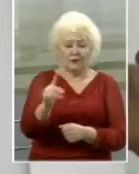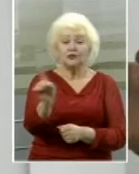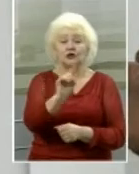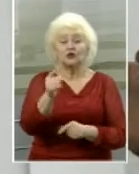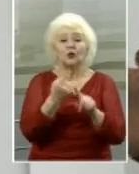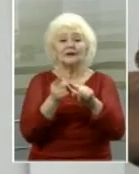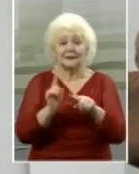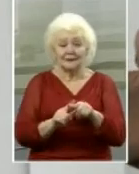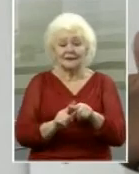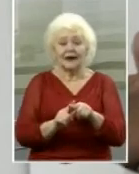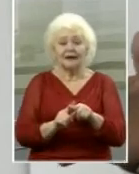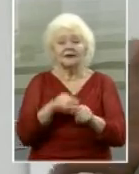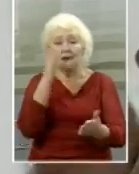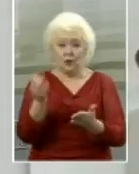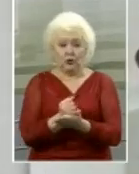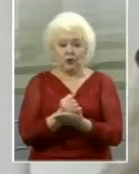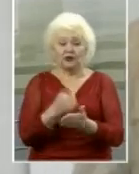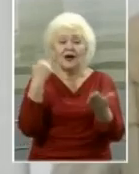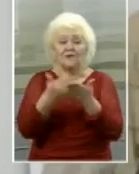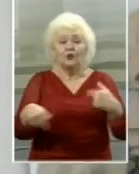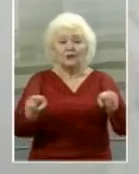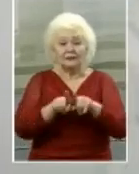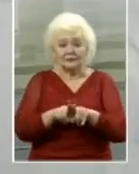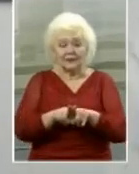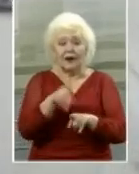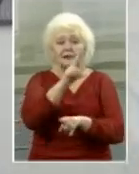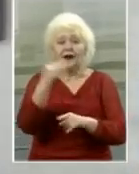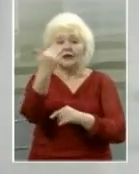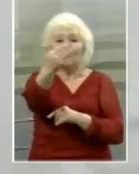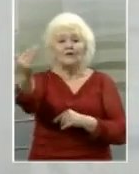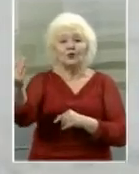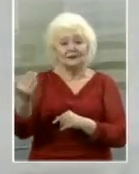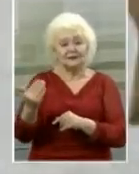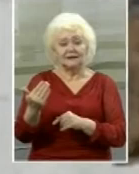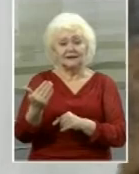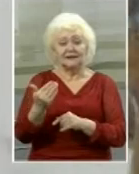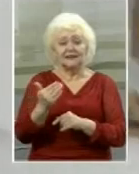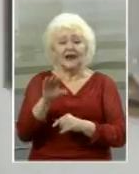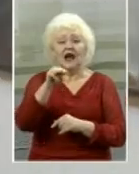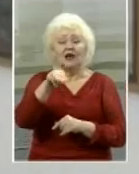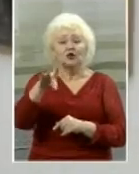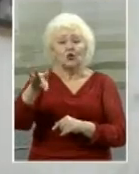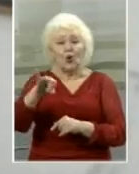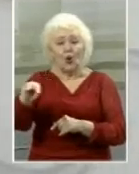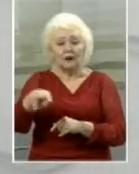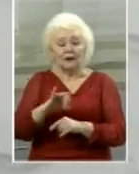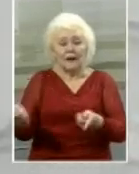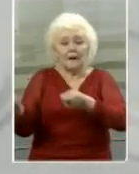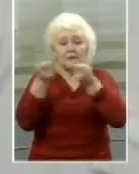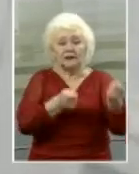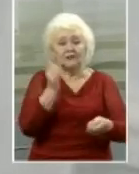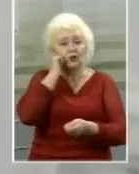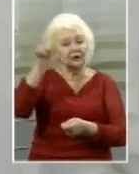что-то из этого получится. Вот, например, как у тебя тролли. Я привез их прошлым